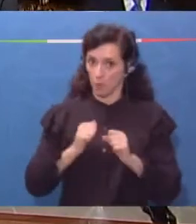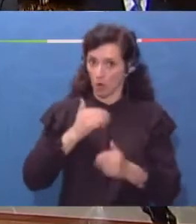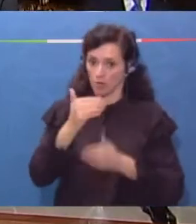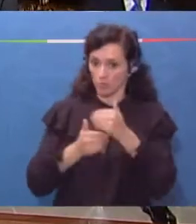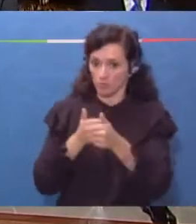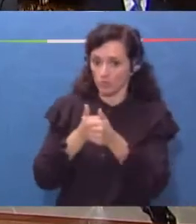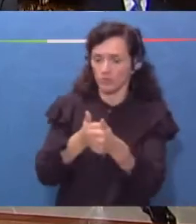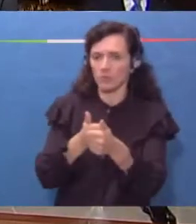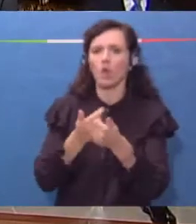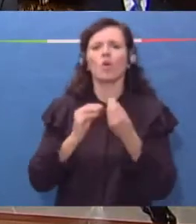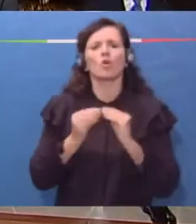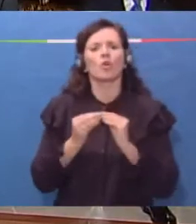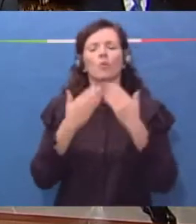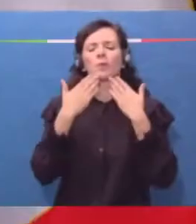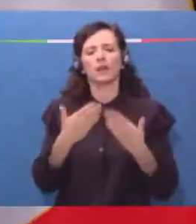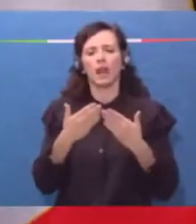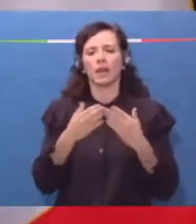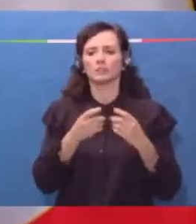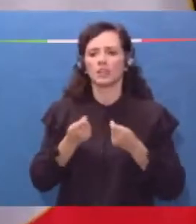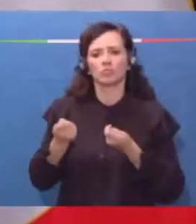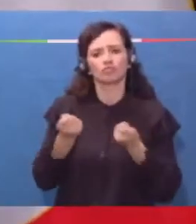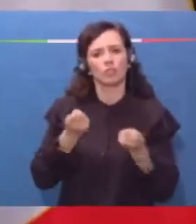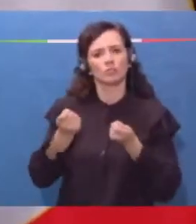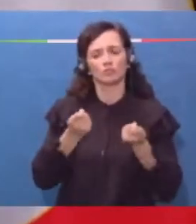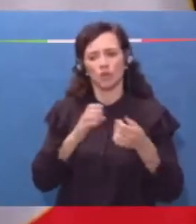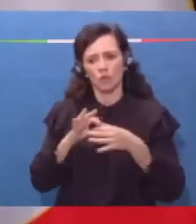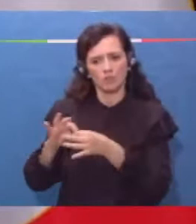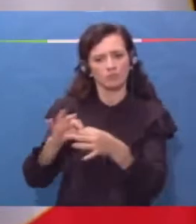una gestione condivisa delle sfide comuni.